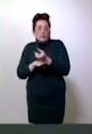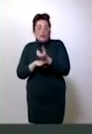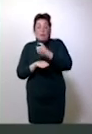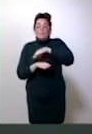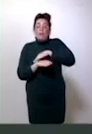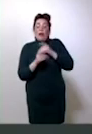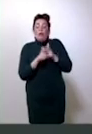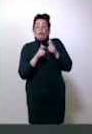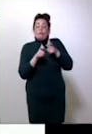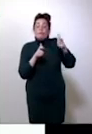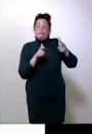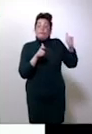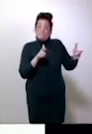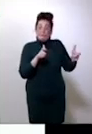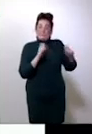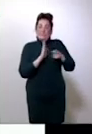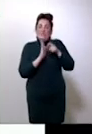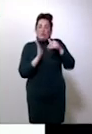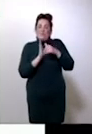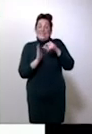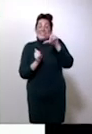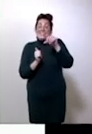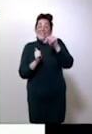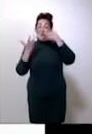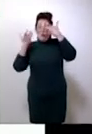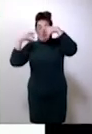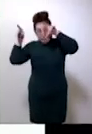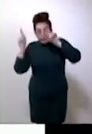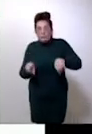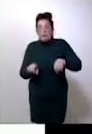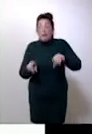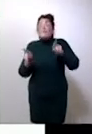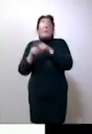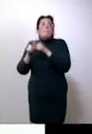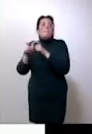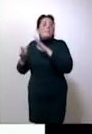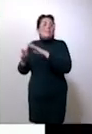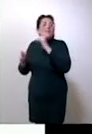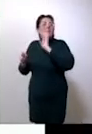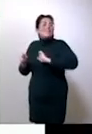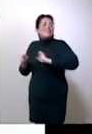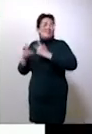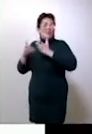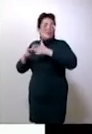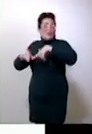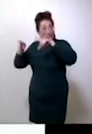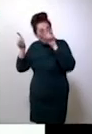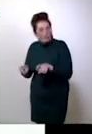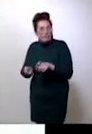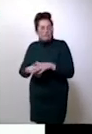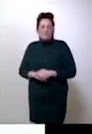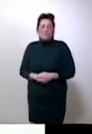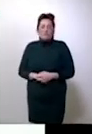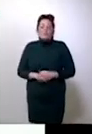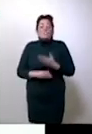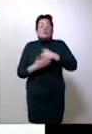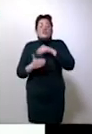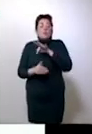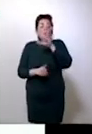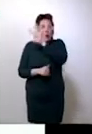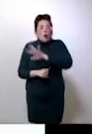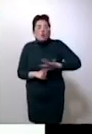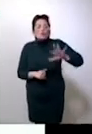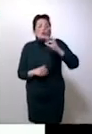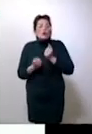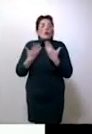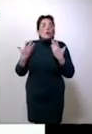d'ici 2050. Rappelons que le bâtiment, secteur qui émet 30% des gaz à effet de serre au plan national, n'a pas